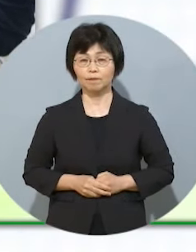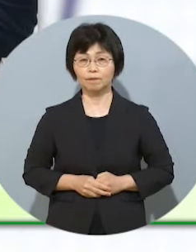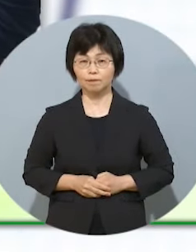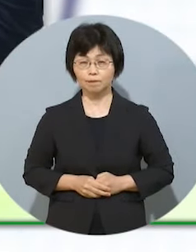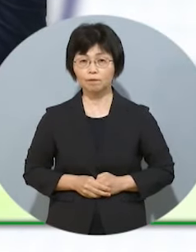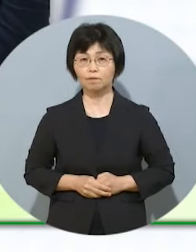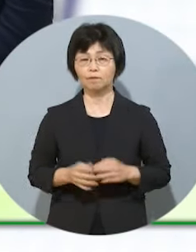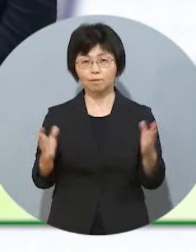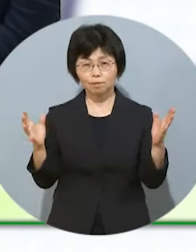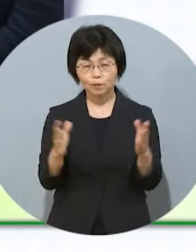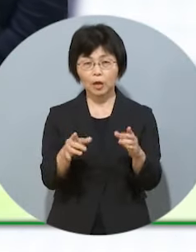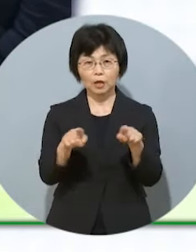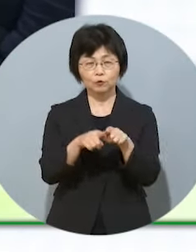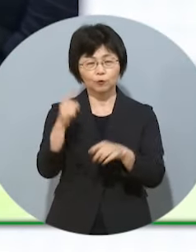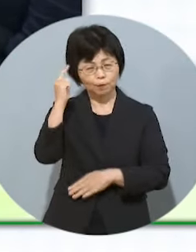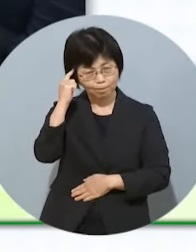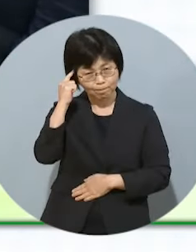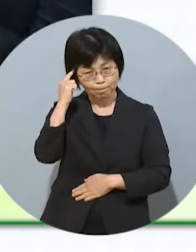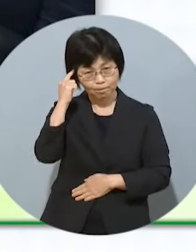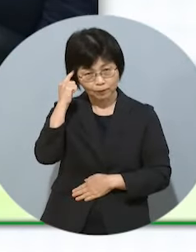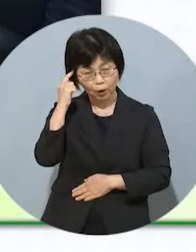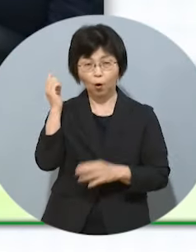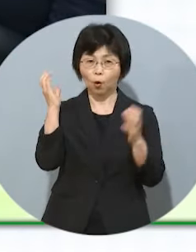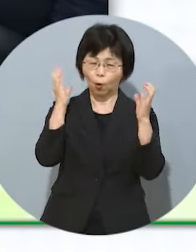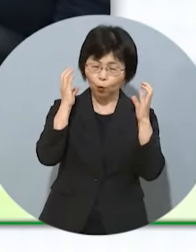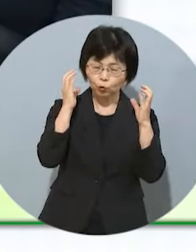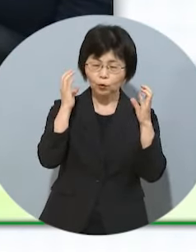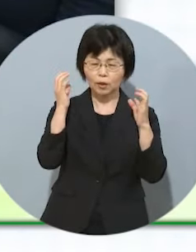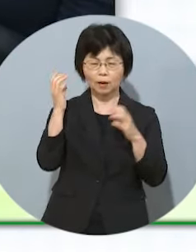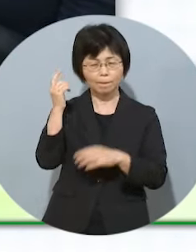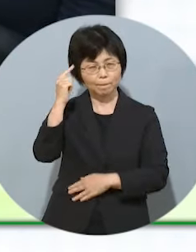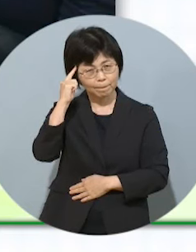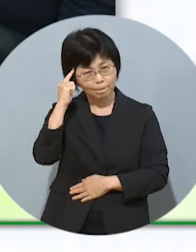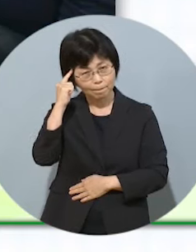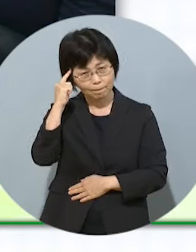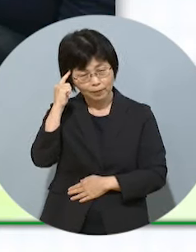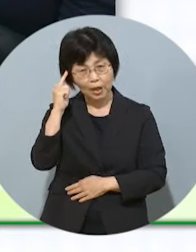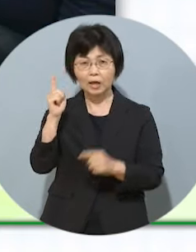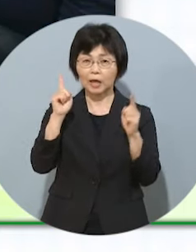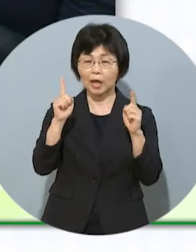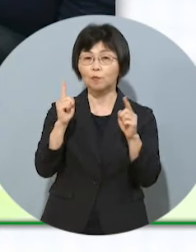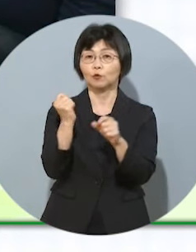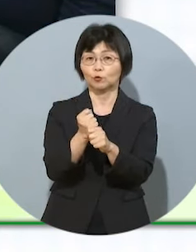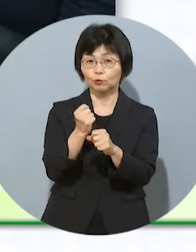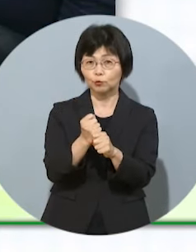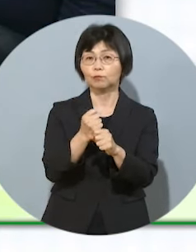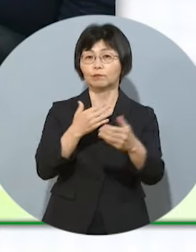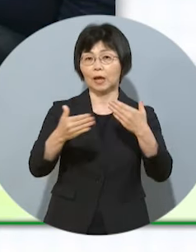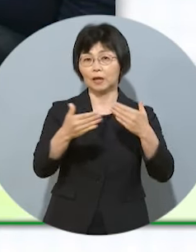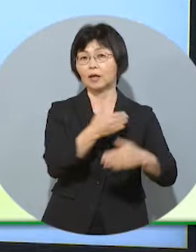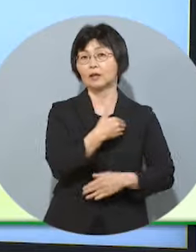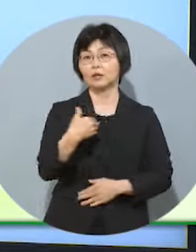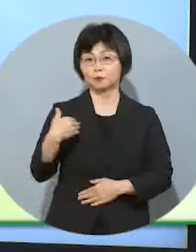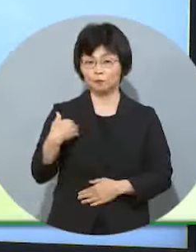一緒に作るハッカソン、音からゲームを作るなどが体験できます。